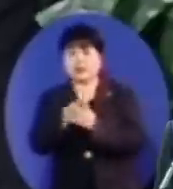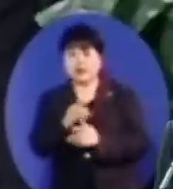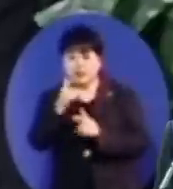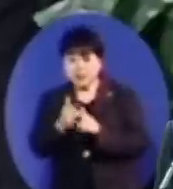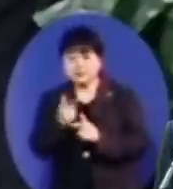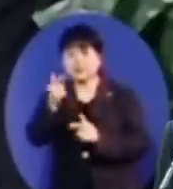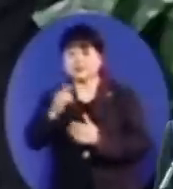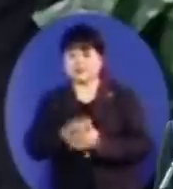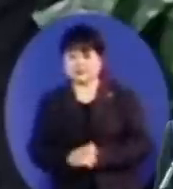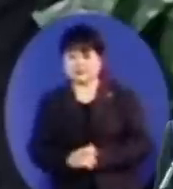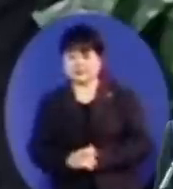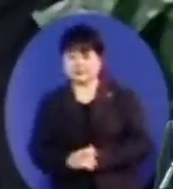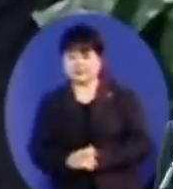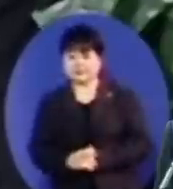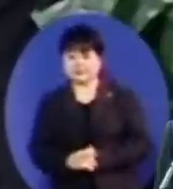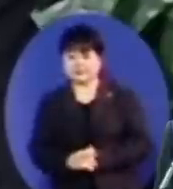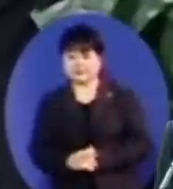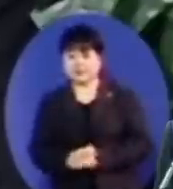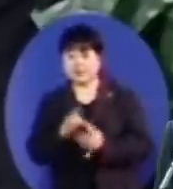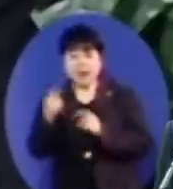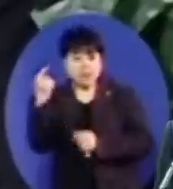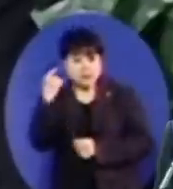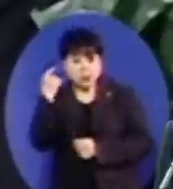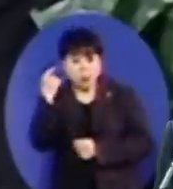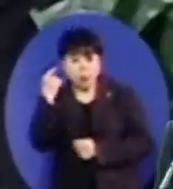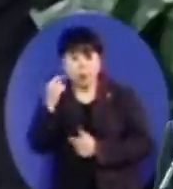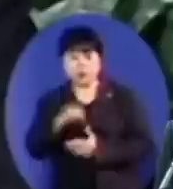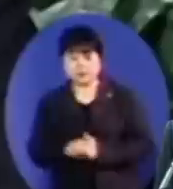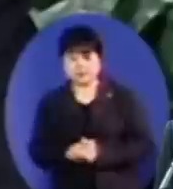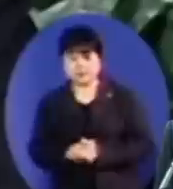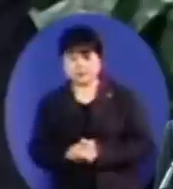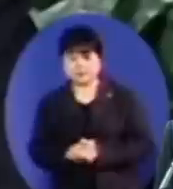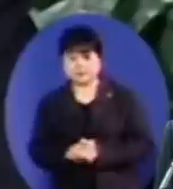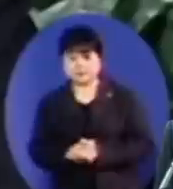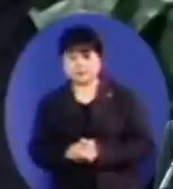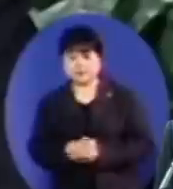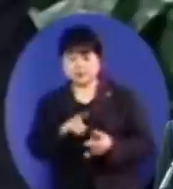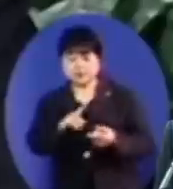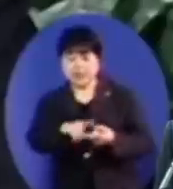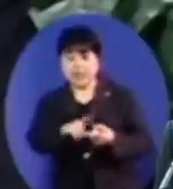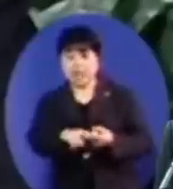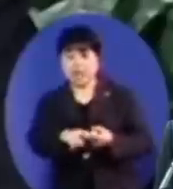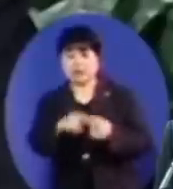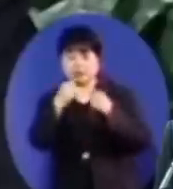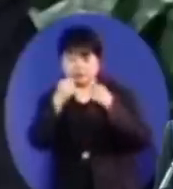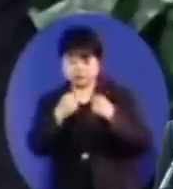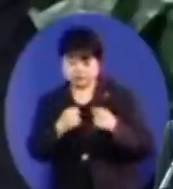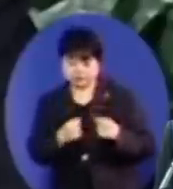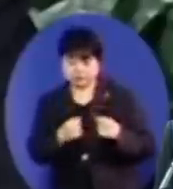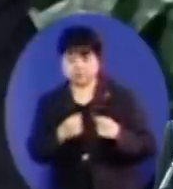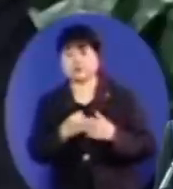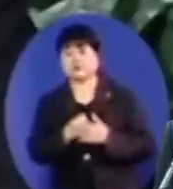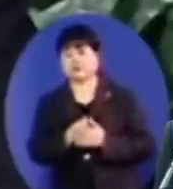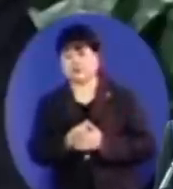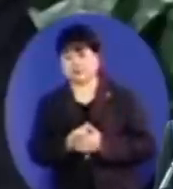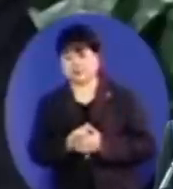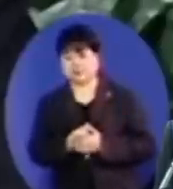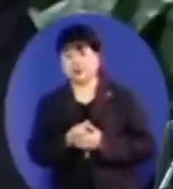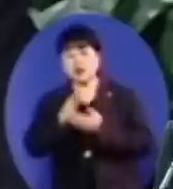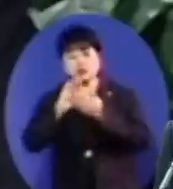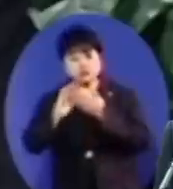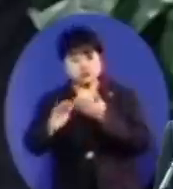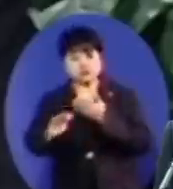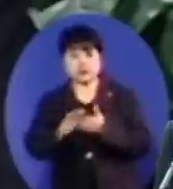예수님께서 그 말씀을 듣고도 그 자리에 대머물러 있었습니다. 그러고 난